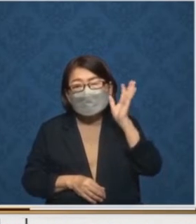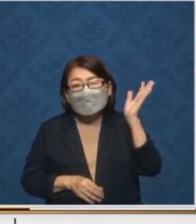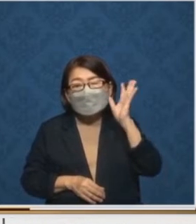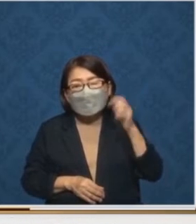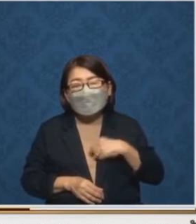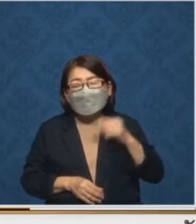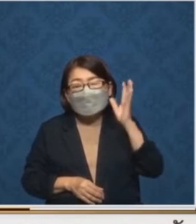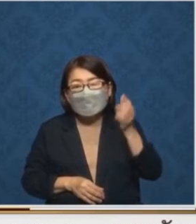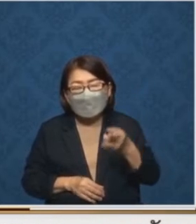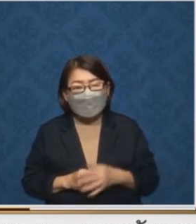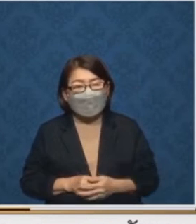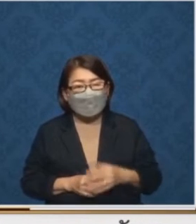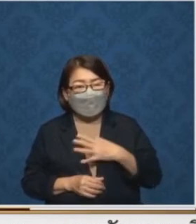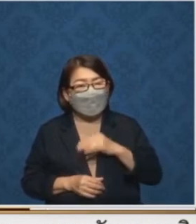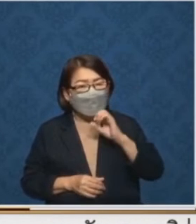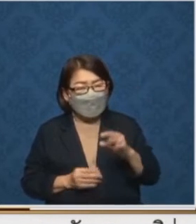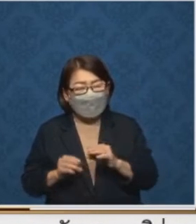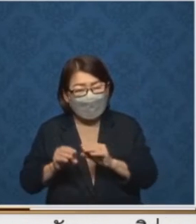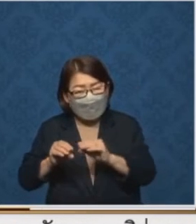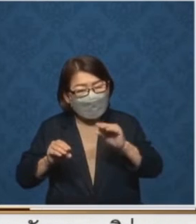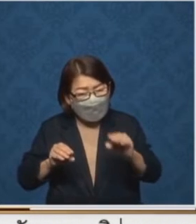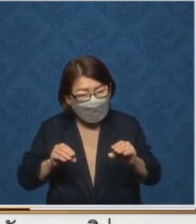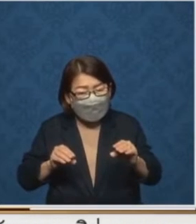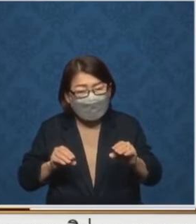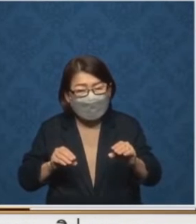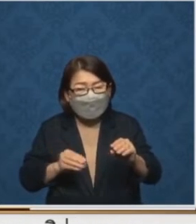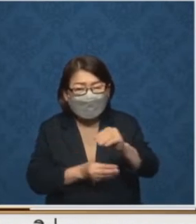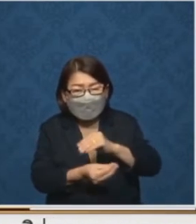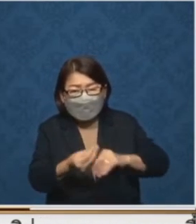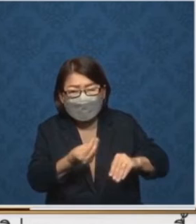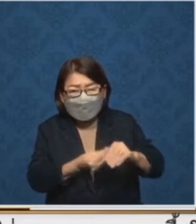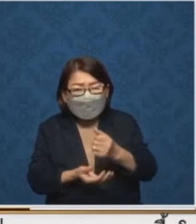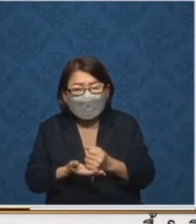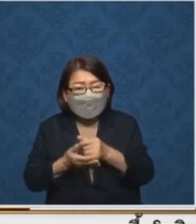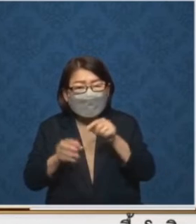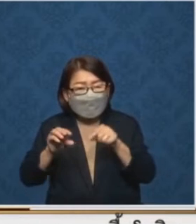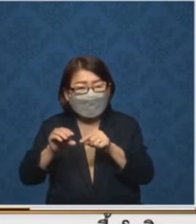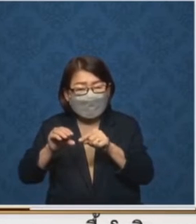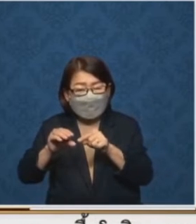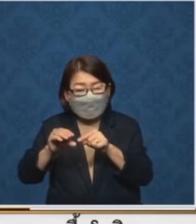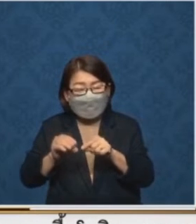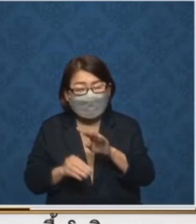เอายัไงคำถามมีอยู่ในแ่หน้าครั